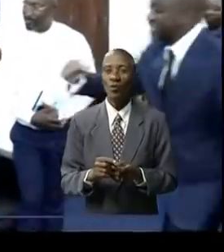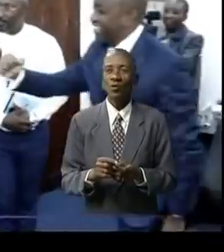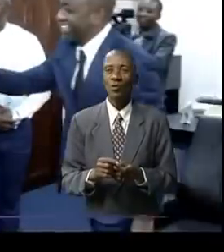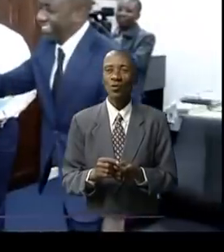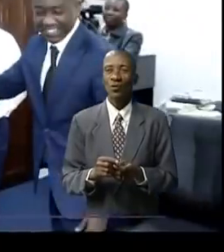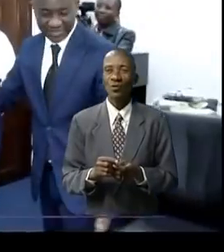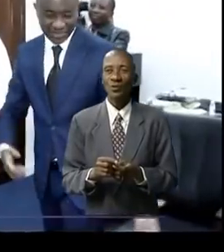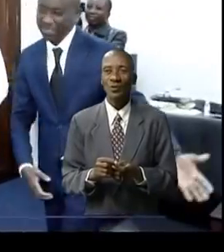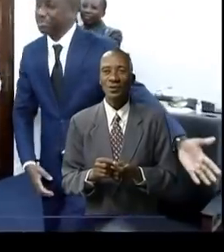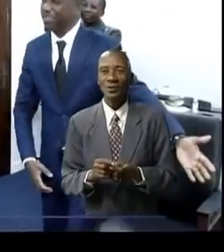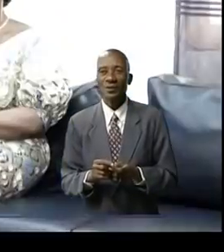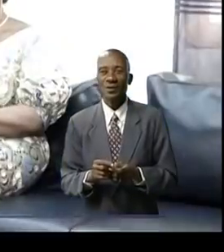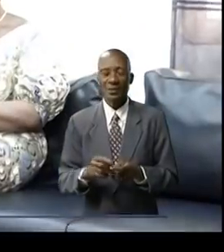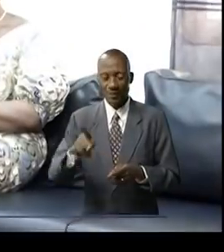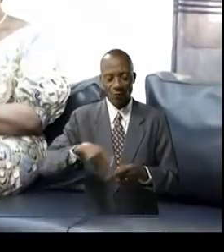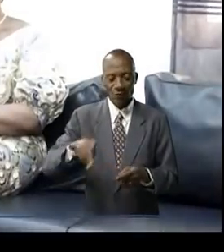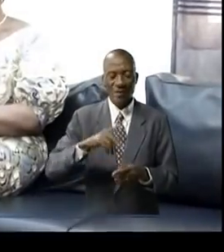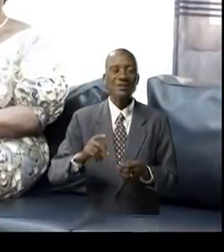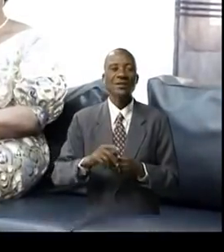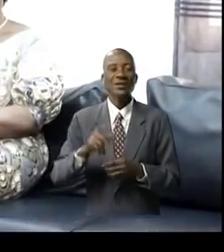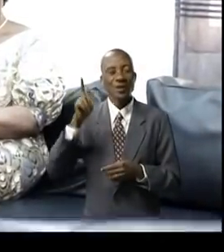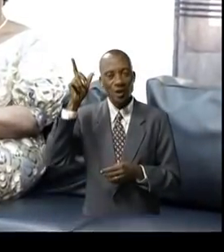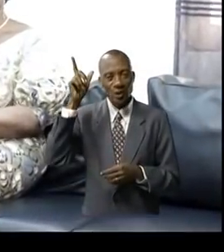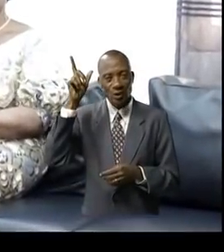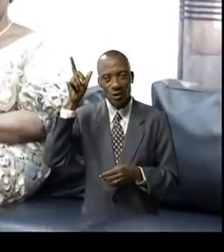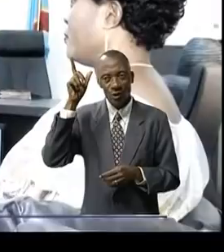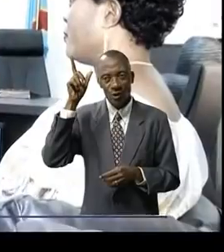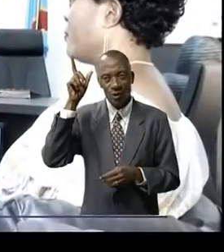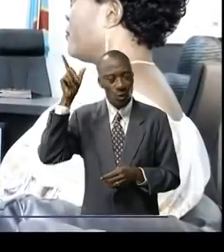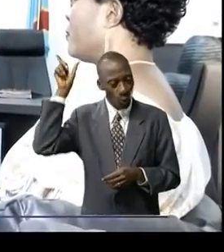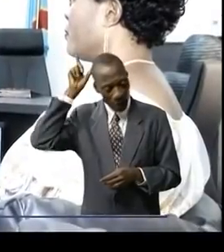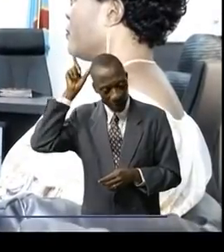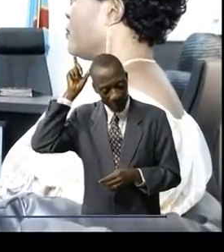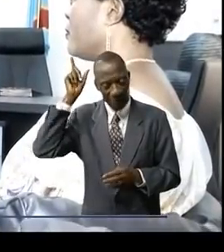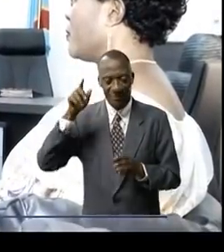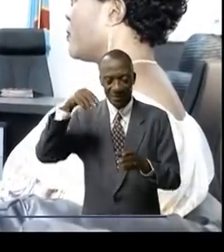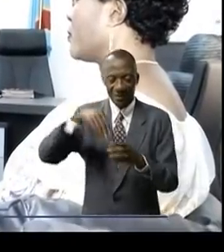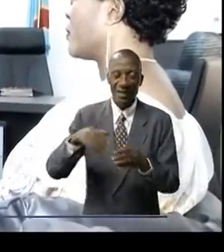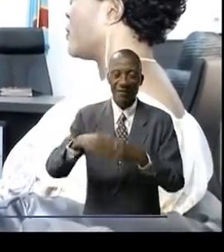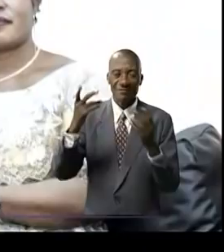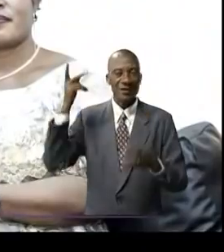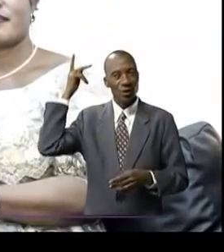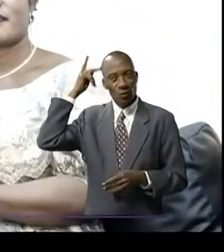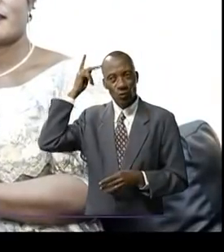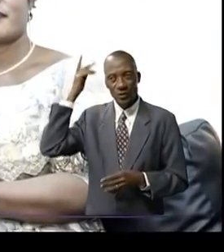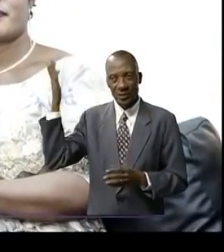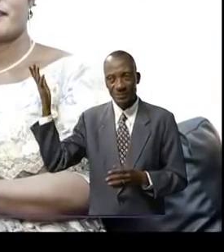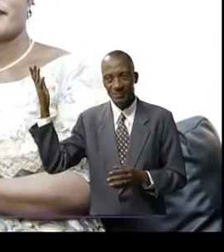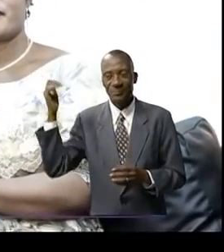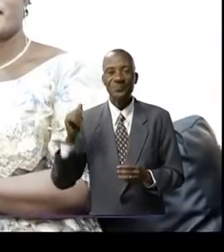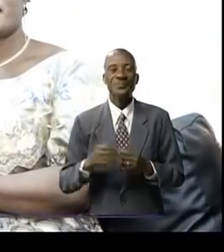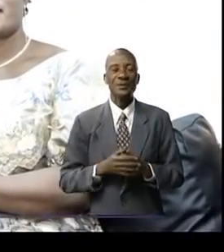du tourisme dans le Lualaba, précisément à Kolwezi, c'est dans quelques jours. L'hôte de cette grande première, Fifi Masuka Saini,